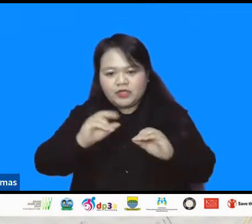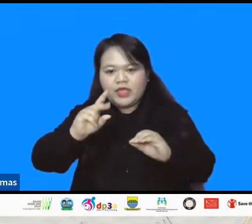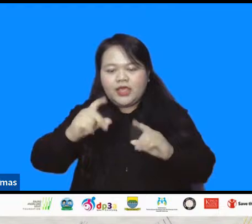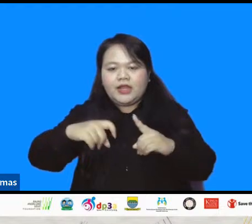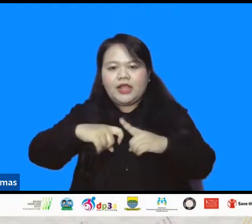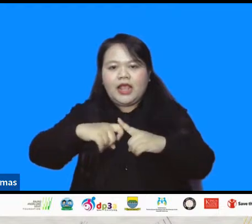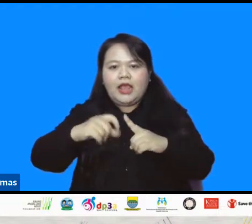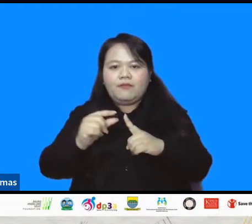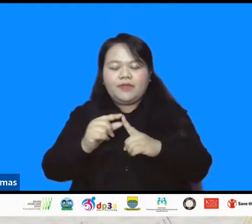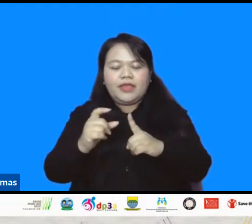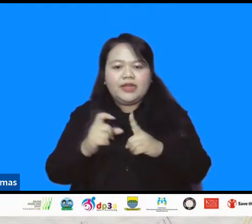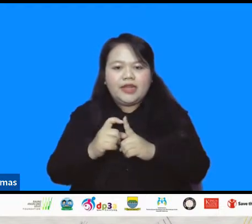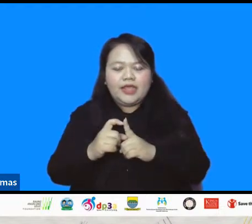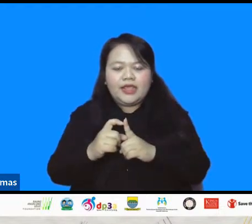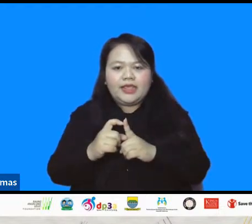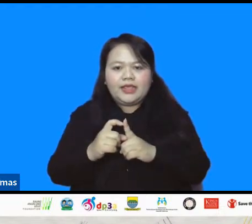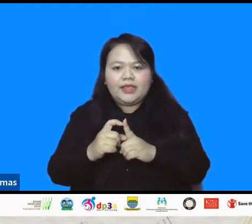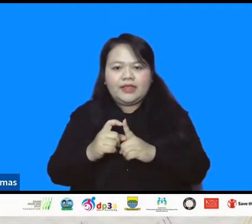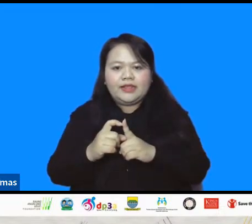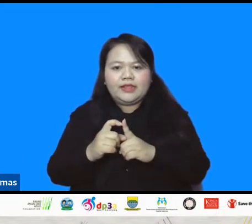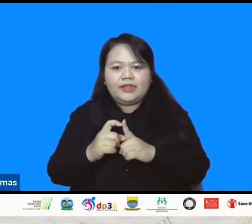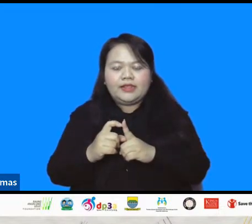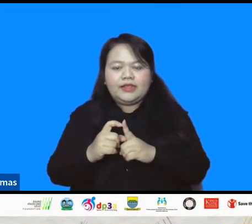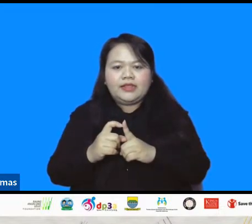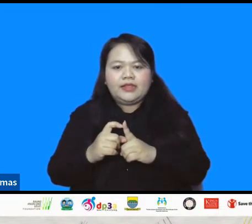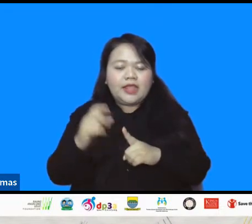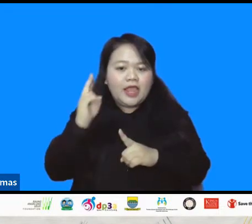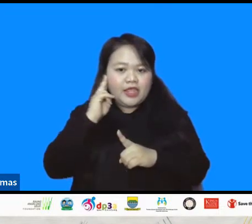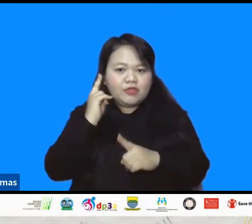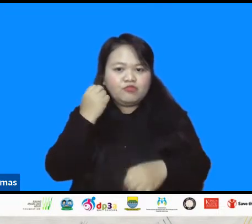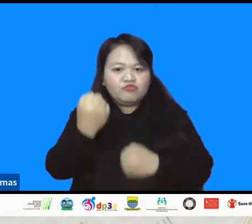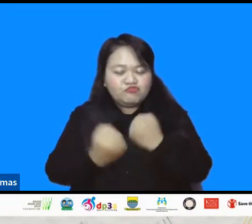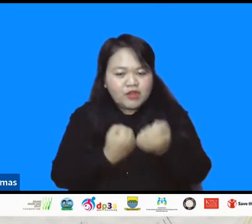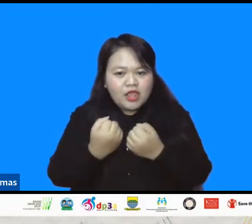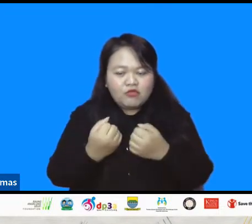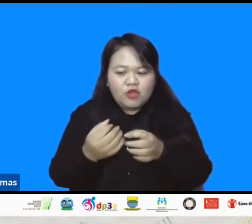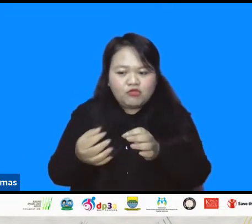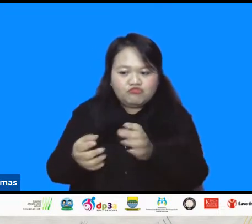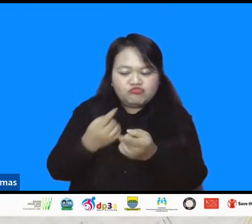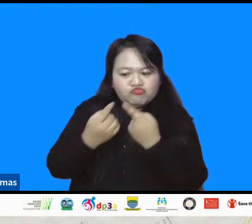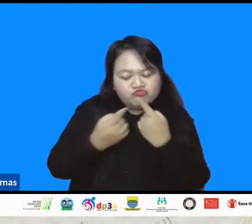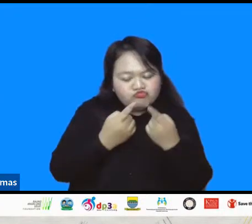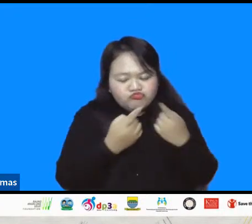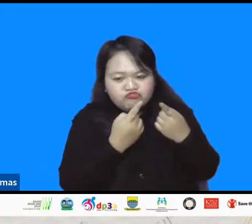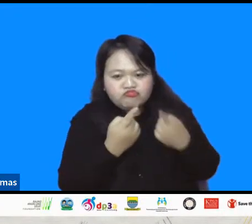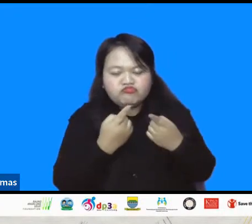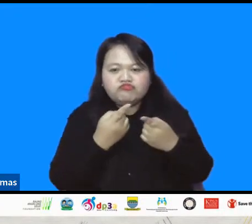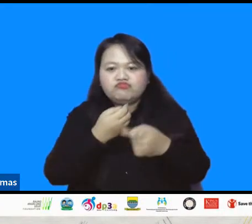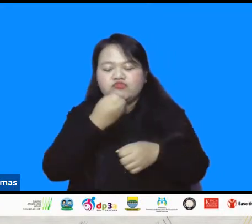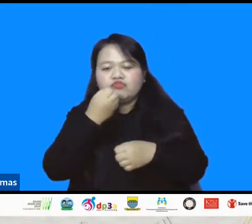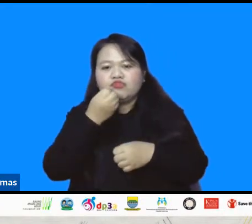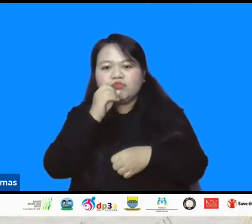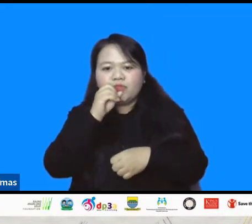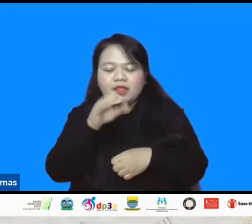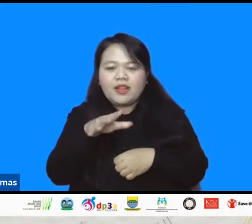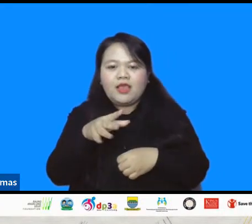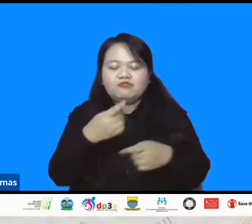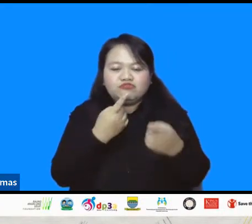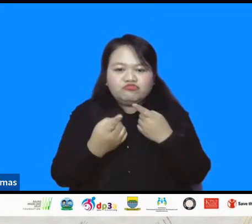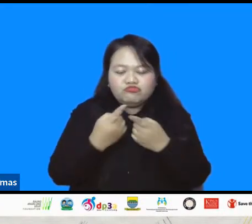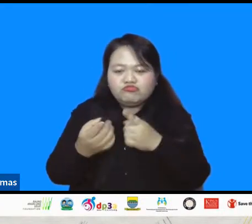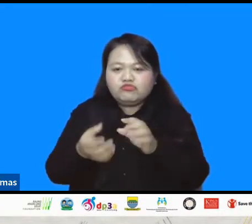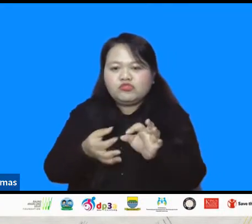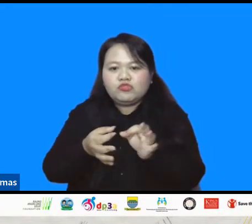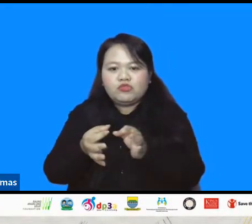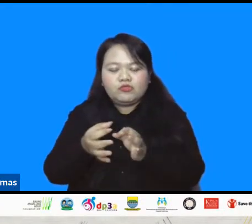gitu kan. Ya, yang mudah lakukan pastinya mengkoordinasikan lah, menyampaikan, mengkoordinasikan